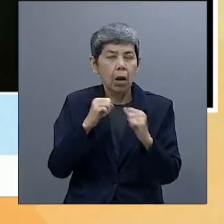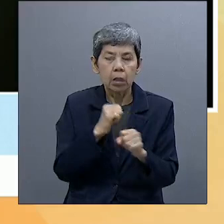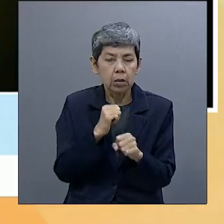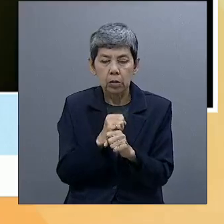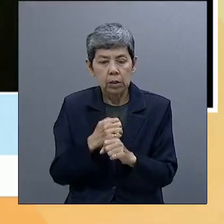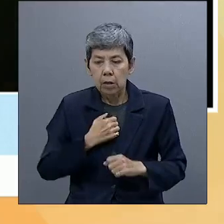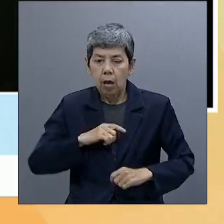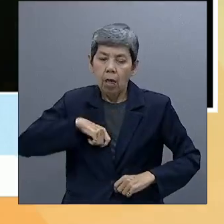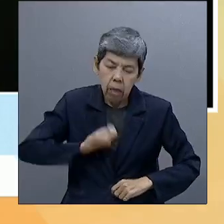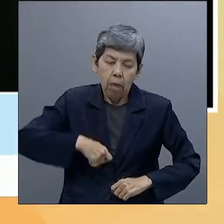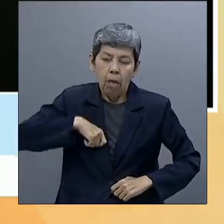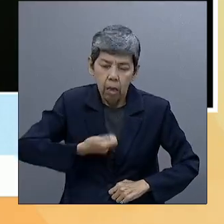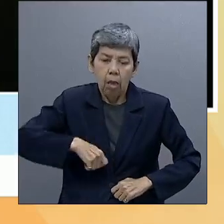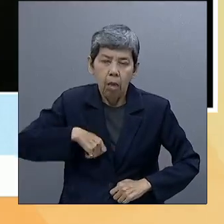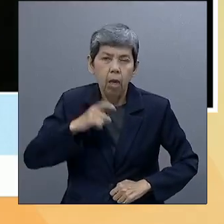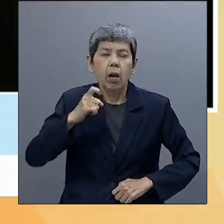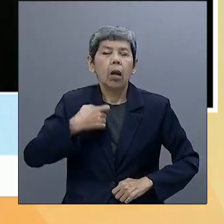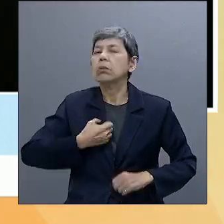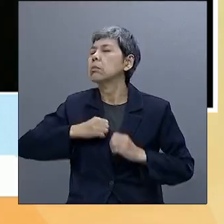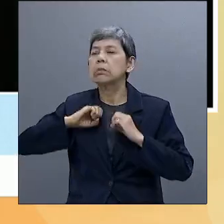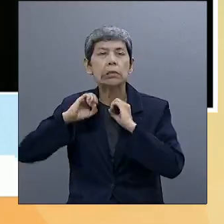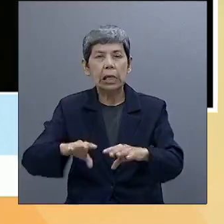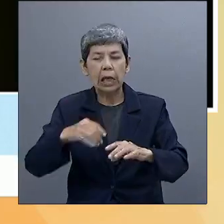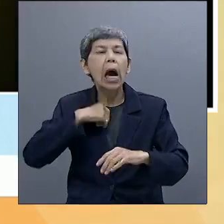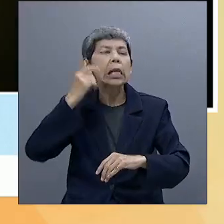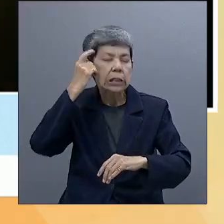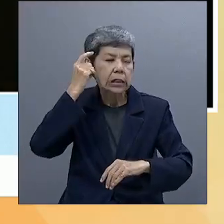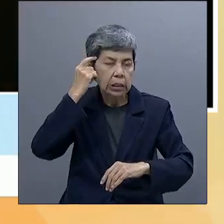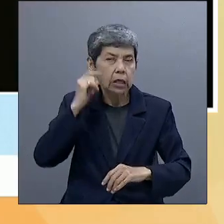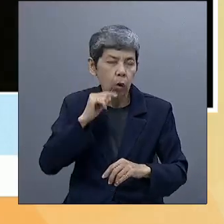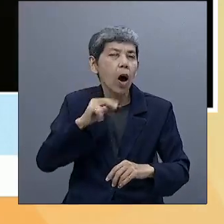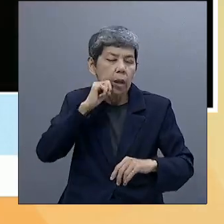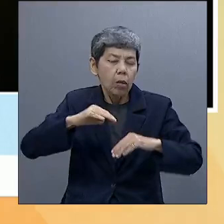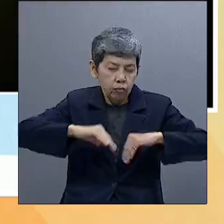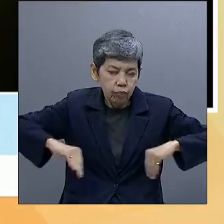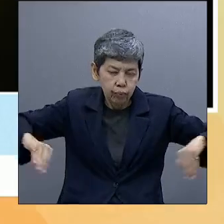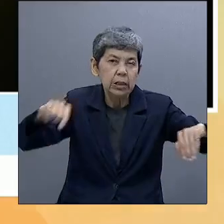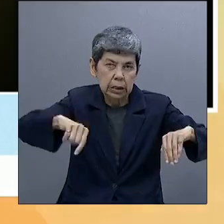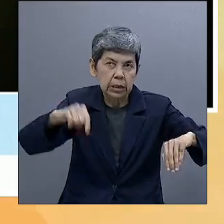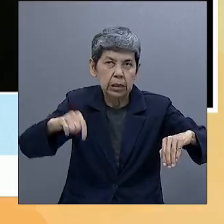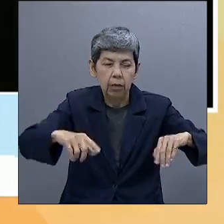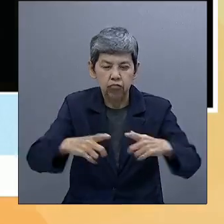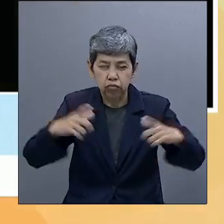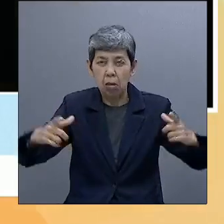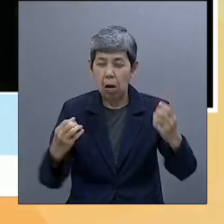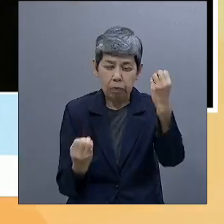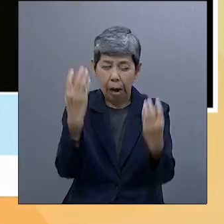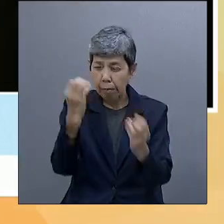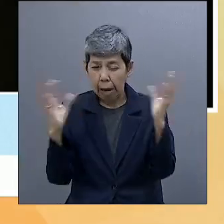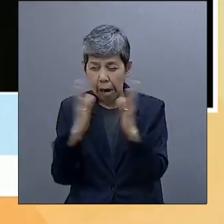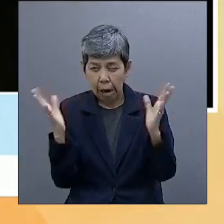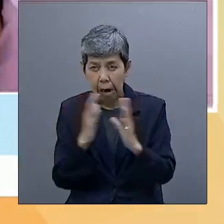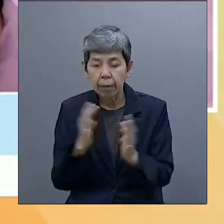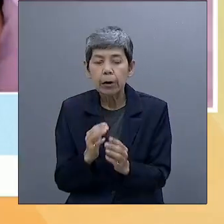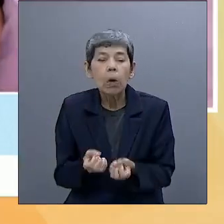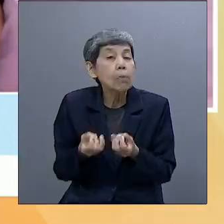าระได้ก็อาจจะนำมาปล่อยในแหล่งน้ำซึ่งในแหล่งบึงหนองอ้อเนี่ยเป็นป่ารกนะครับแล้วก็สะดวกในการนำมาป